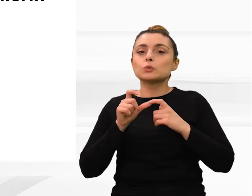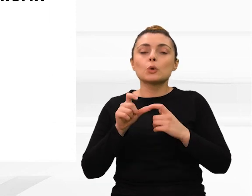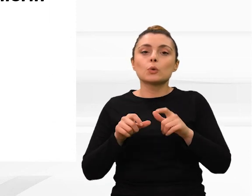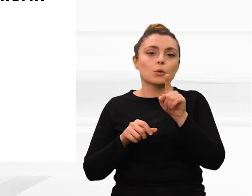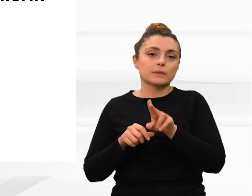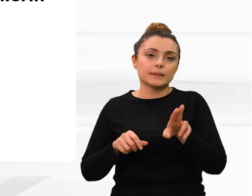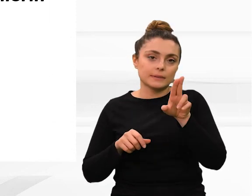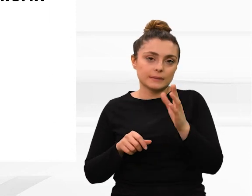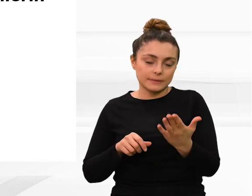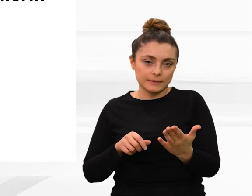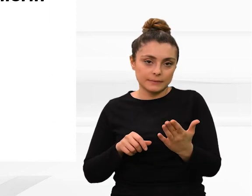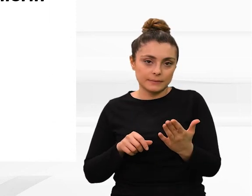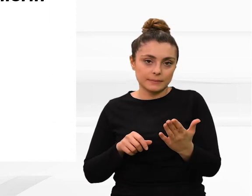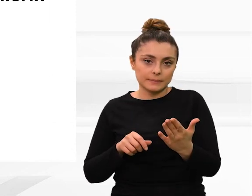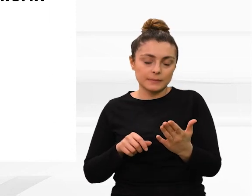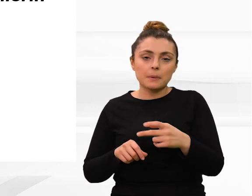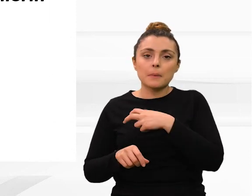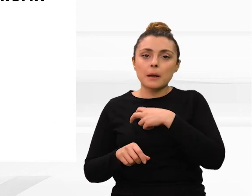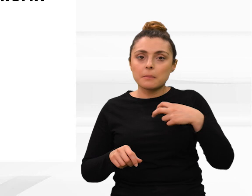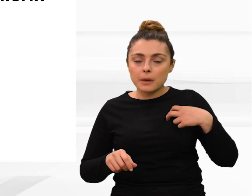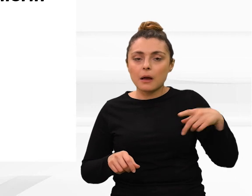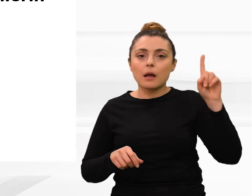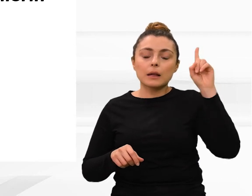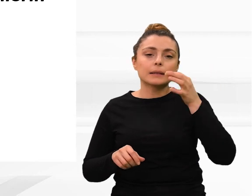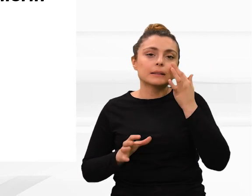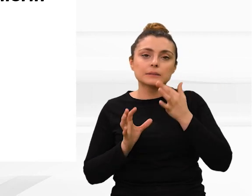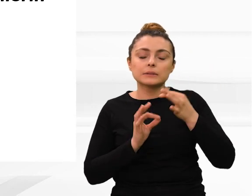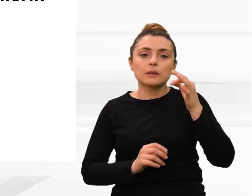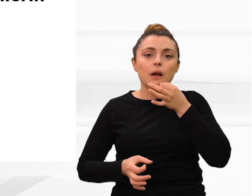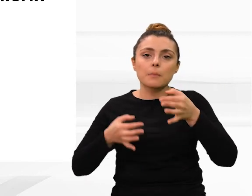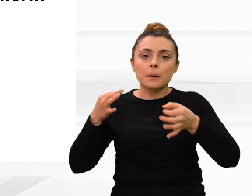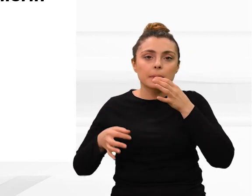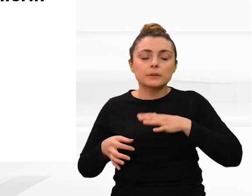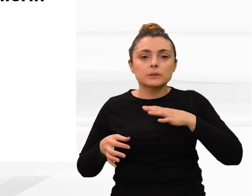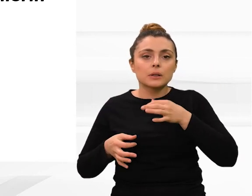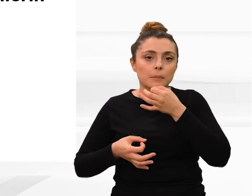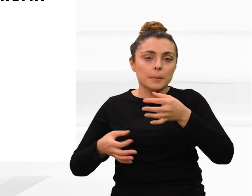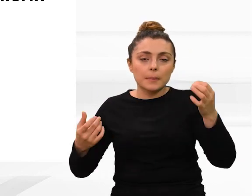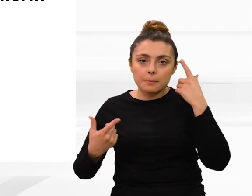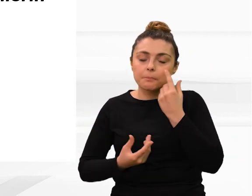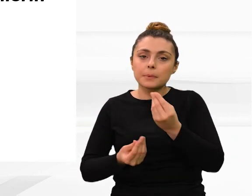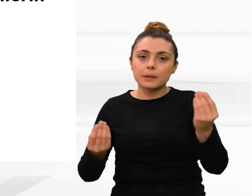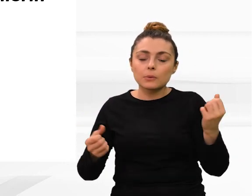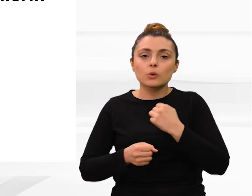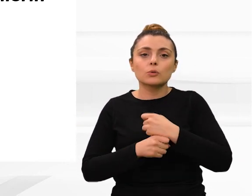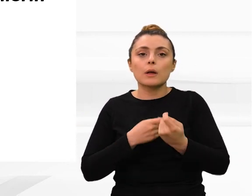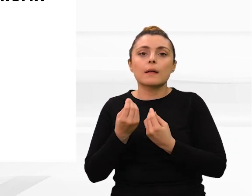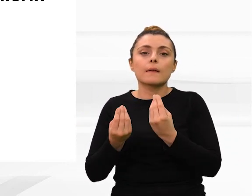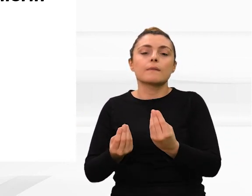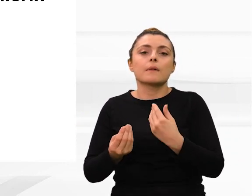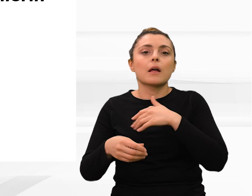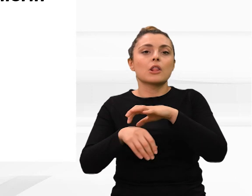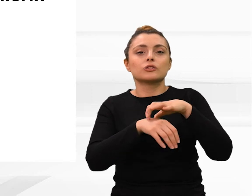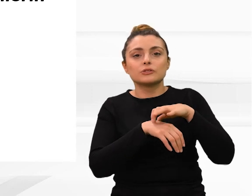17 peygamberler Allah'ın insanlara iletmek istediği mesajları bildirmek üzere görevlendirilen